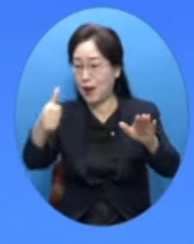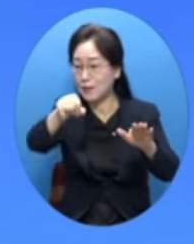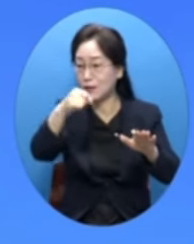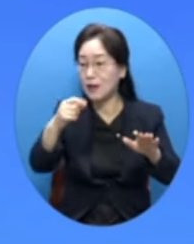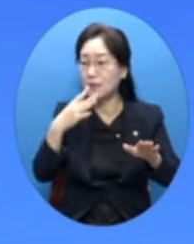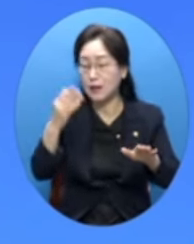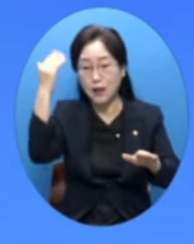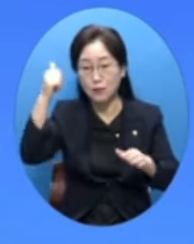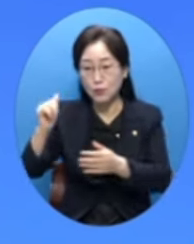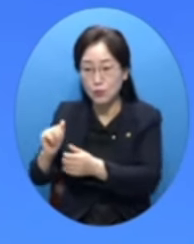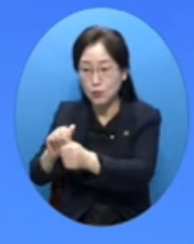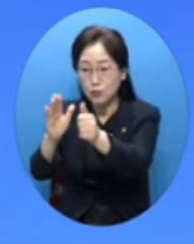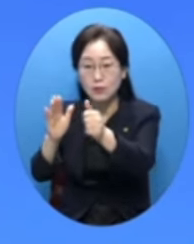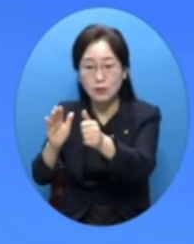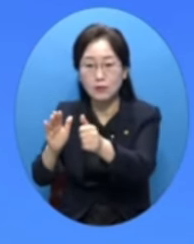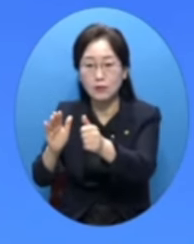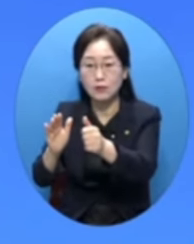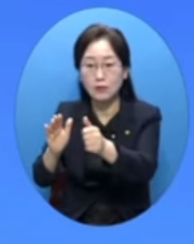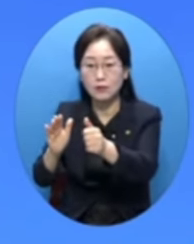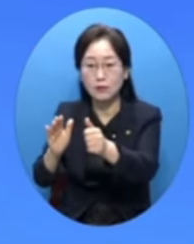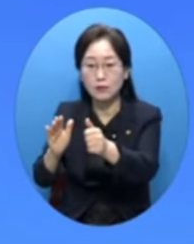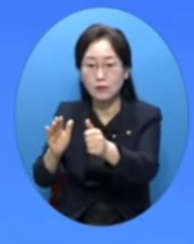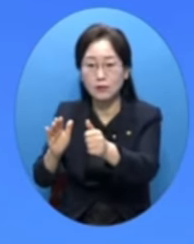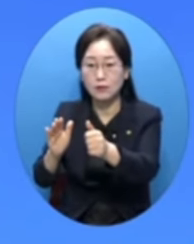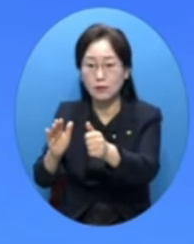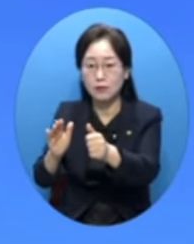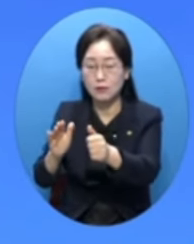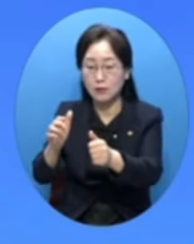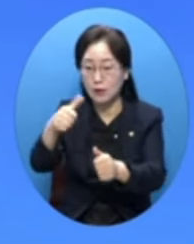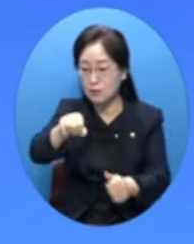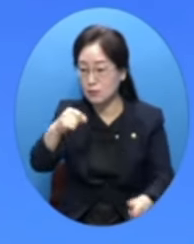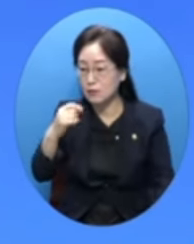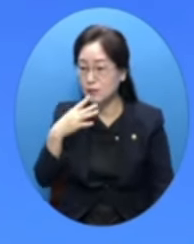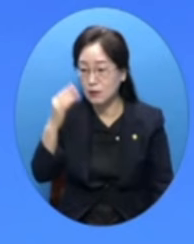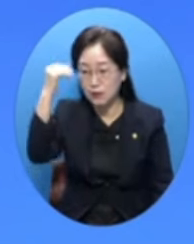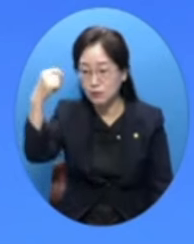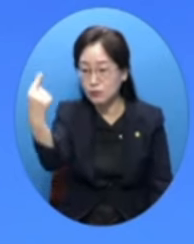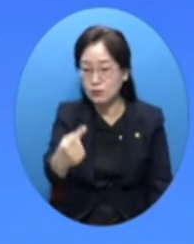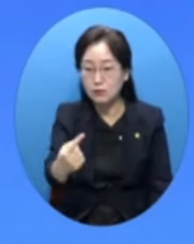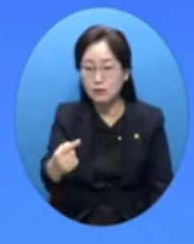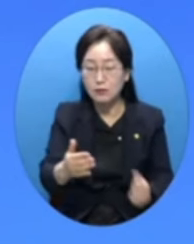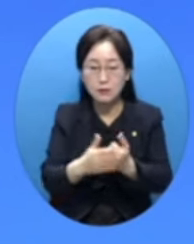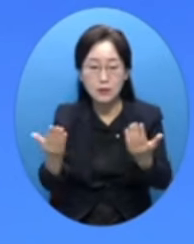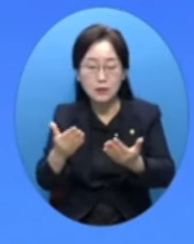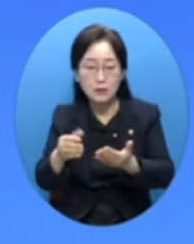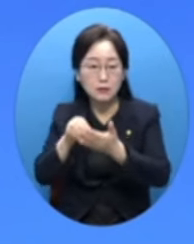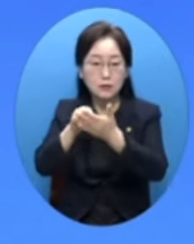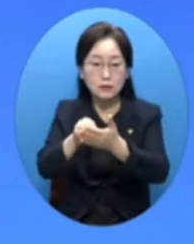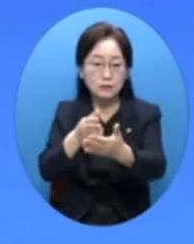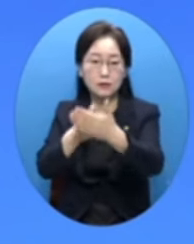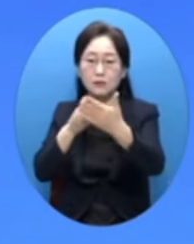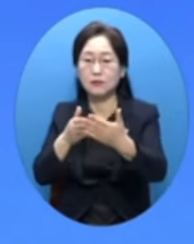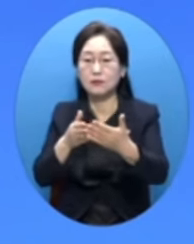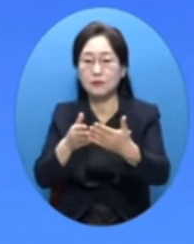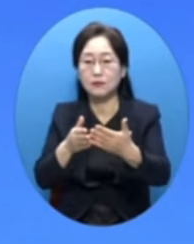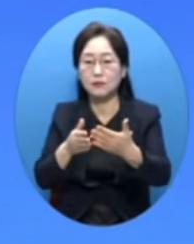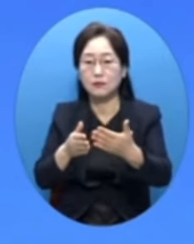보내놨는데, 덩그러미 아이들만 와 있으니까 직장을 얻으려고도 직장도 없고